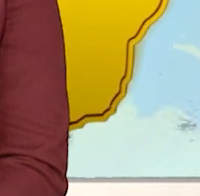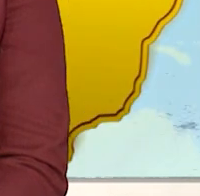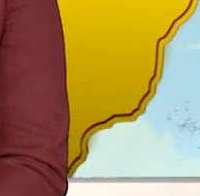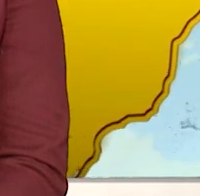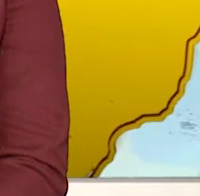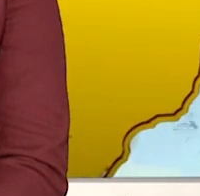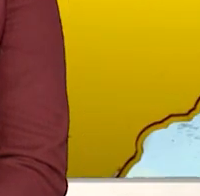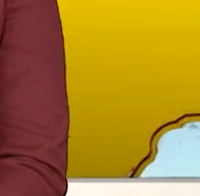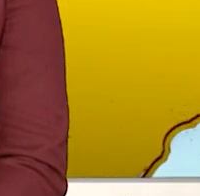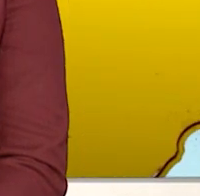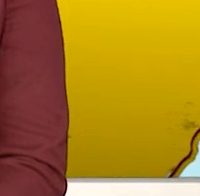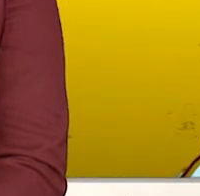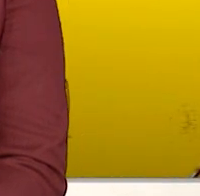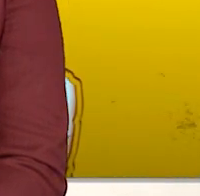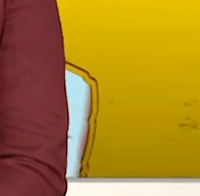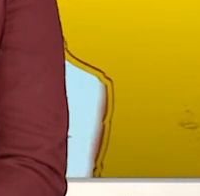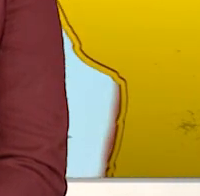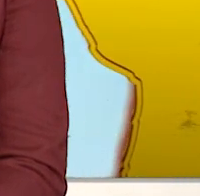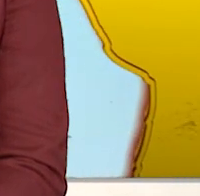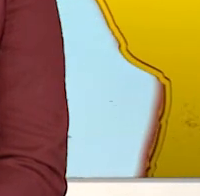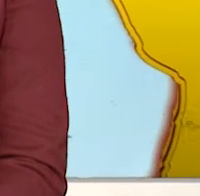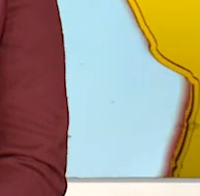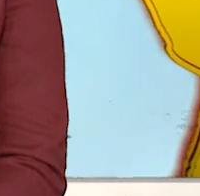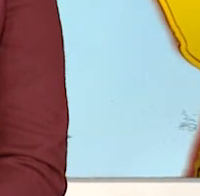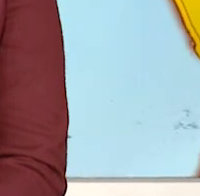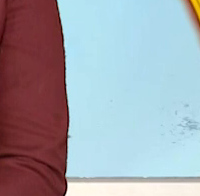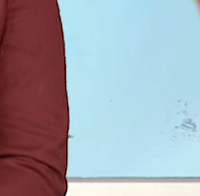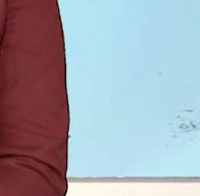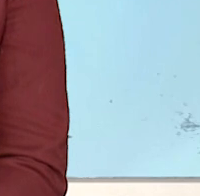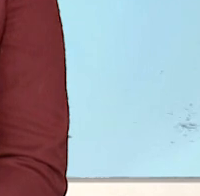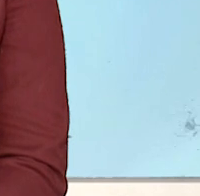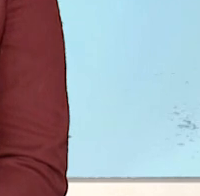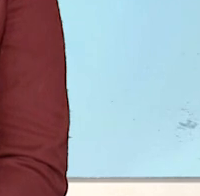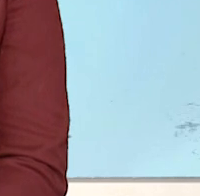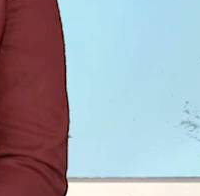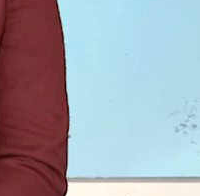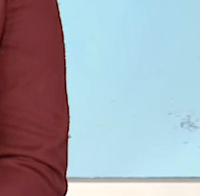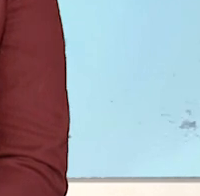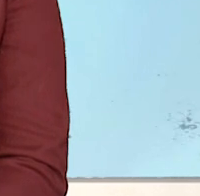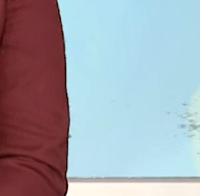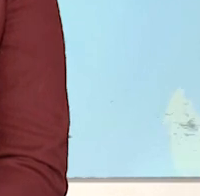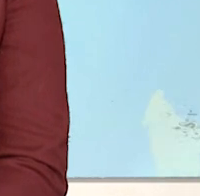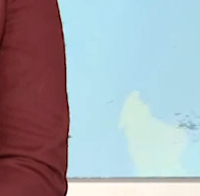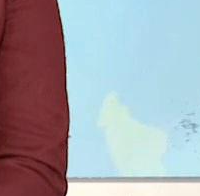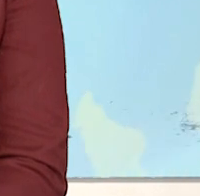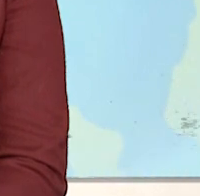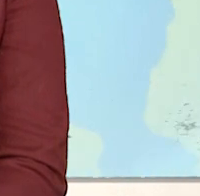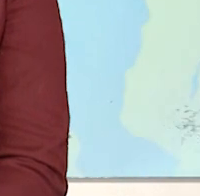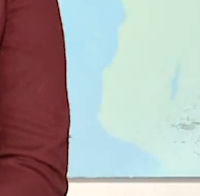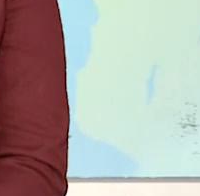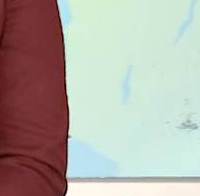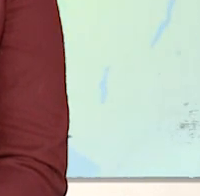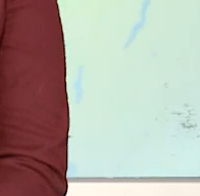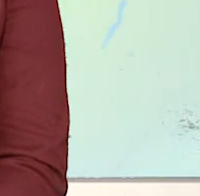රෝහිත අබේගුණවර්ධන අද පාර්ලිමේන්තුවේදී පැවසුවා 27.2 යටතේ වූ ප්‍රශ්න ඉදිරිපත් කිරීමට අද